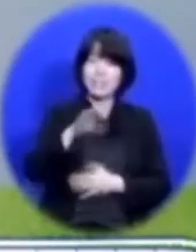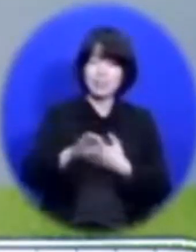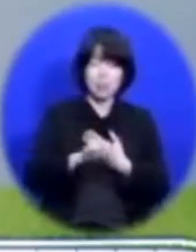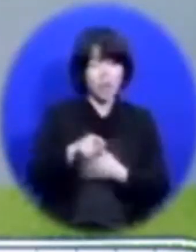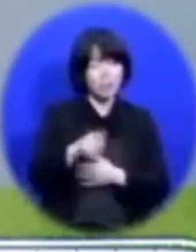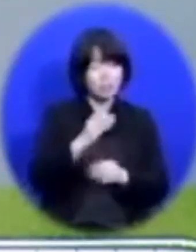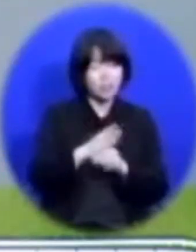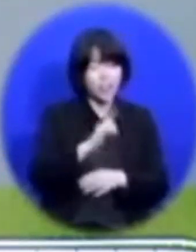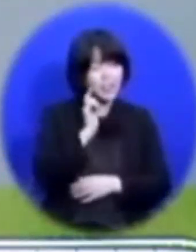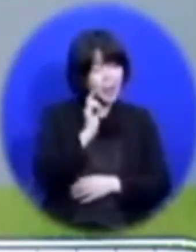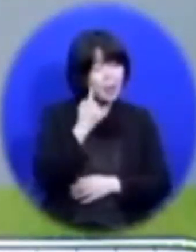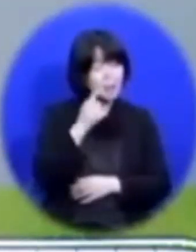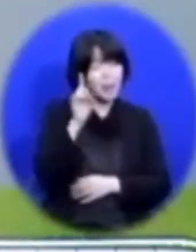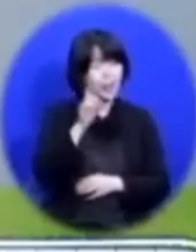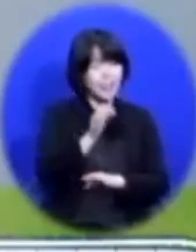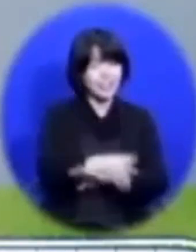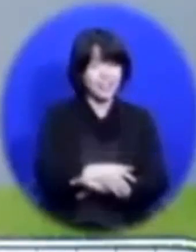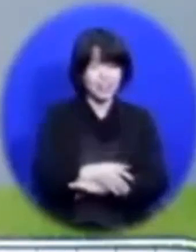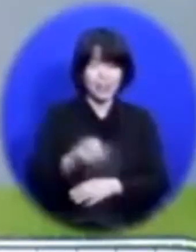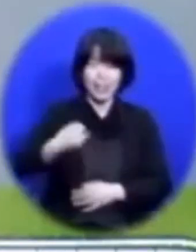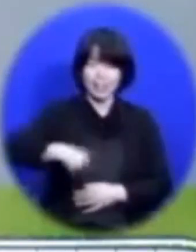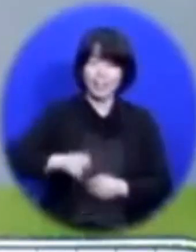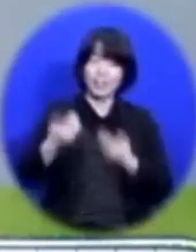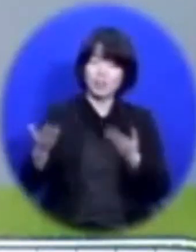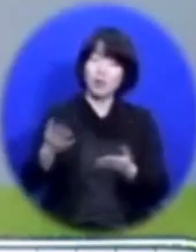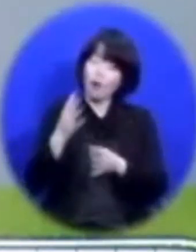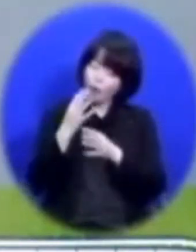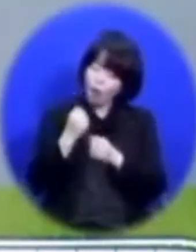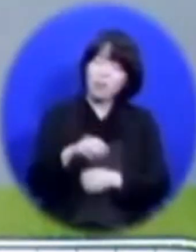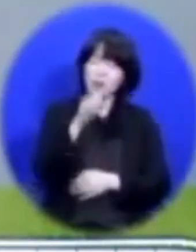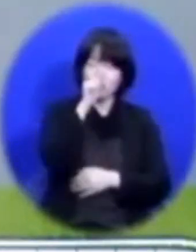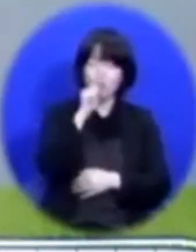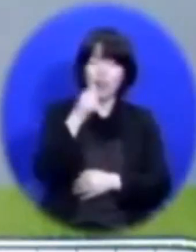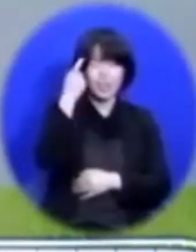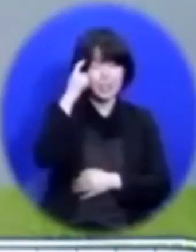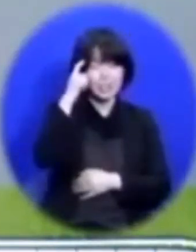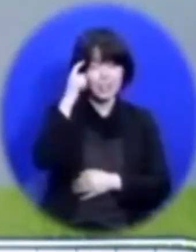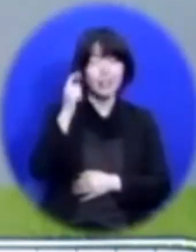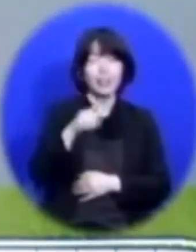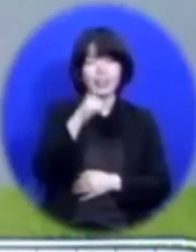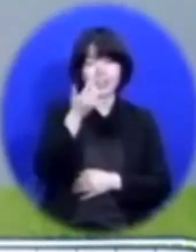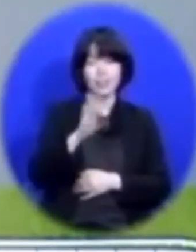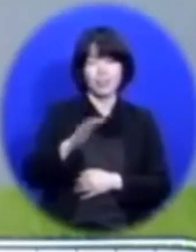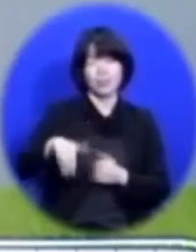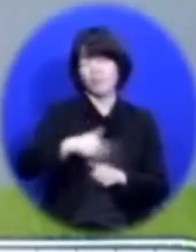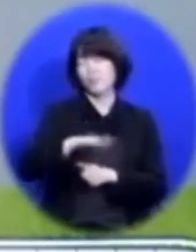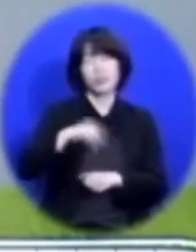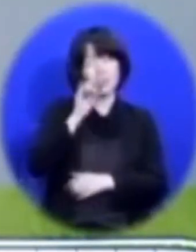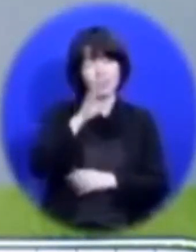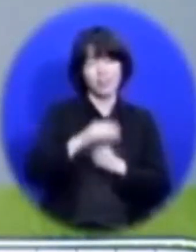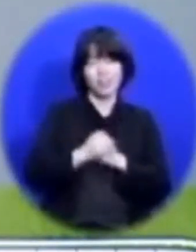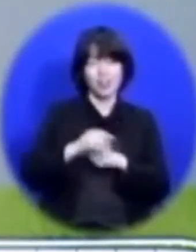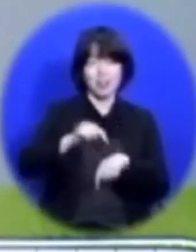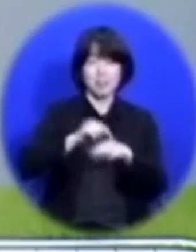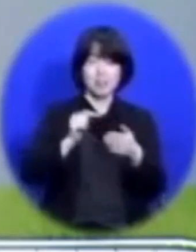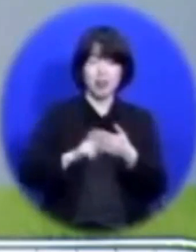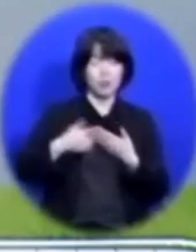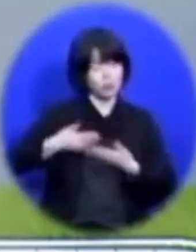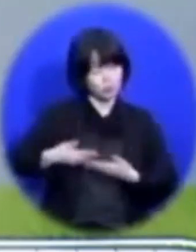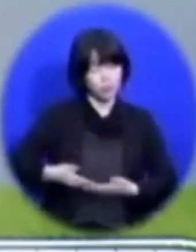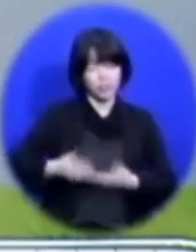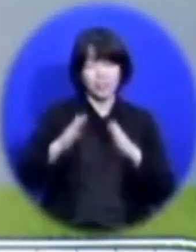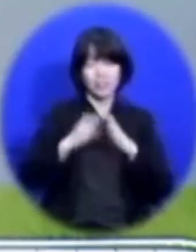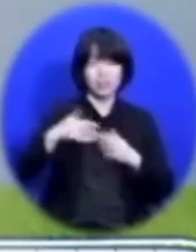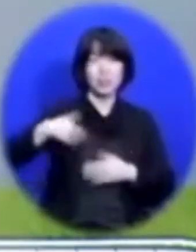예쁜것들중하나를사서 딸에게선물하면얼마나좋을까?하지만 그녀는그만한돈이없었기에 무거운마음으로집